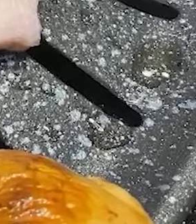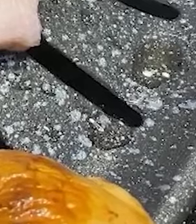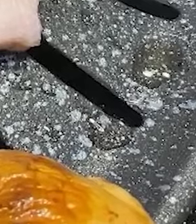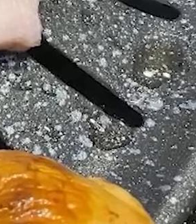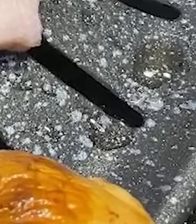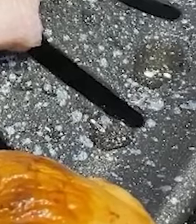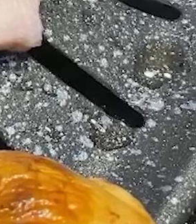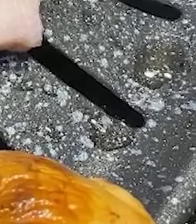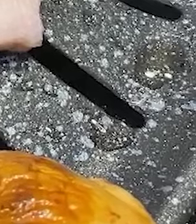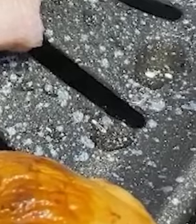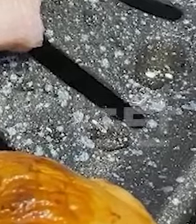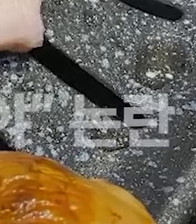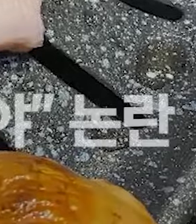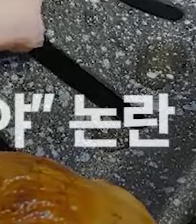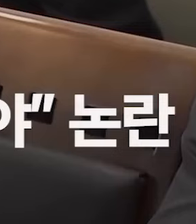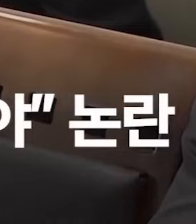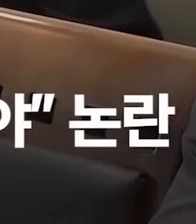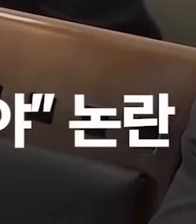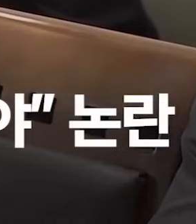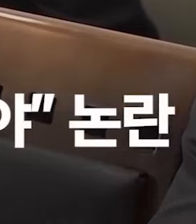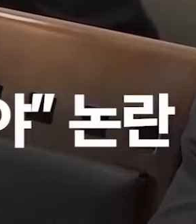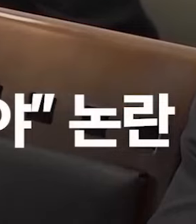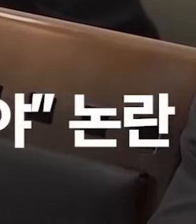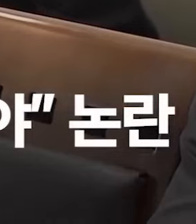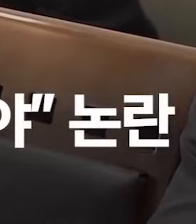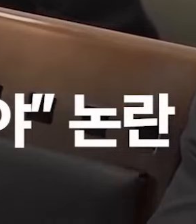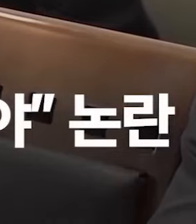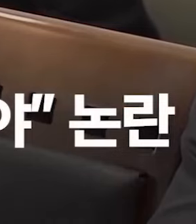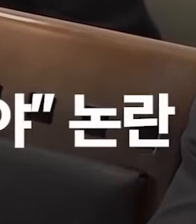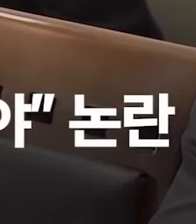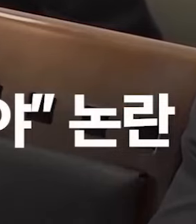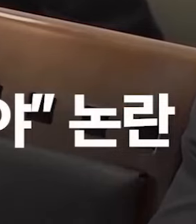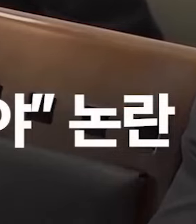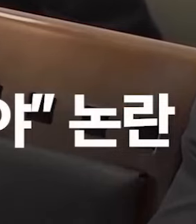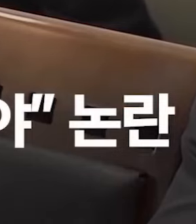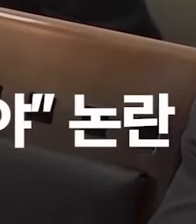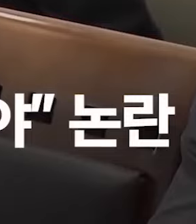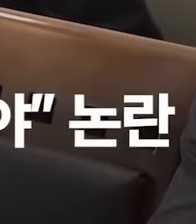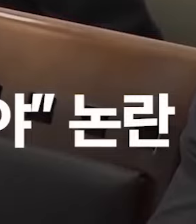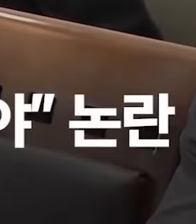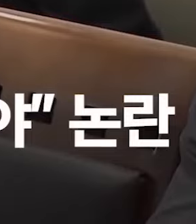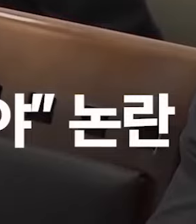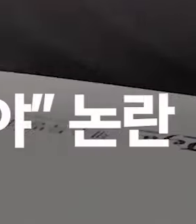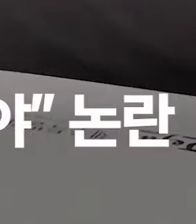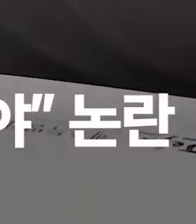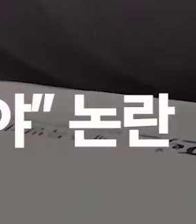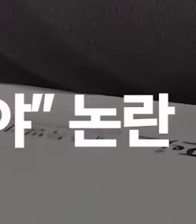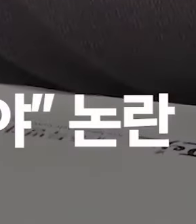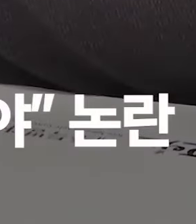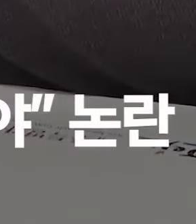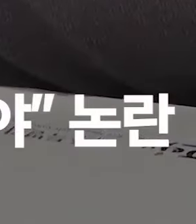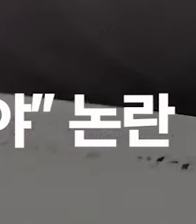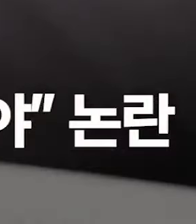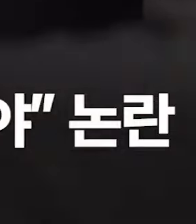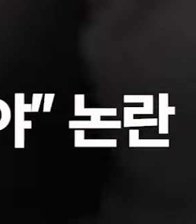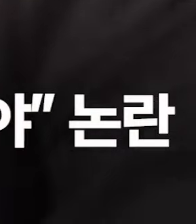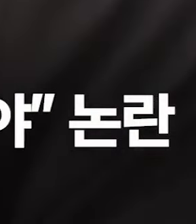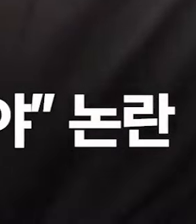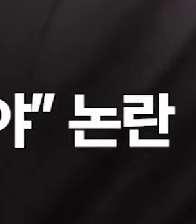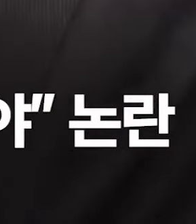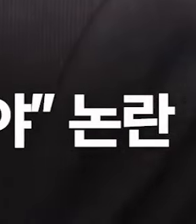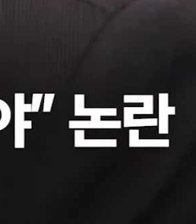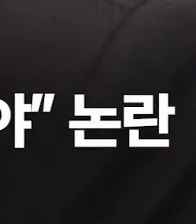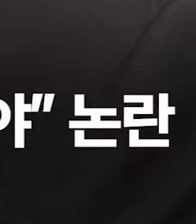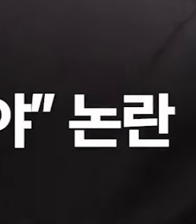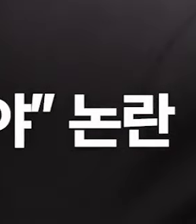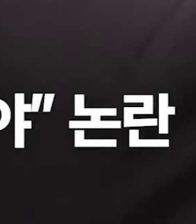비계 삼겹살 논란이 커지면서 오영훈 제주지사가 점검을 지시하고 나선 가운데 식문화 차이를 감안해야 한다는 오지사의